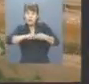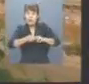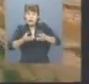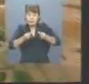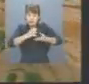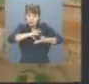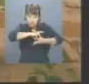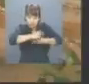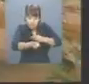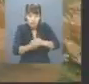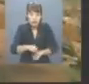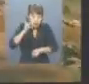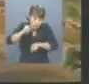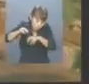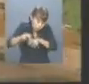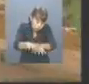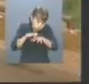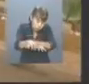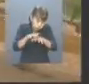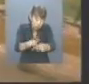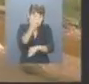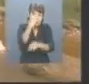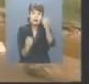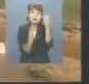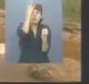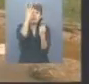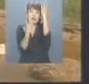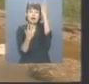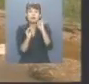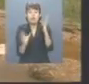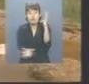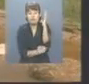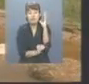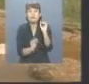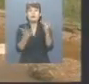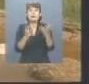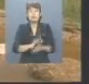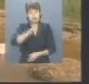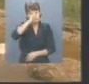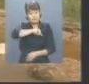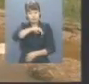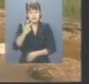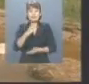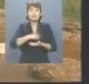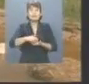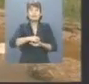ไหลหลากเพราะไม่มีต้นไม้ใหญ่ดูดซับน้ำดิฉิลาพุทธสารพันธ์ไทย PBS รายงาน